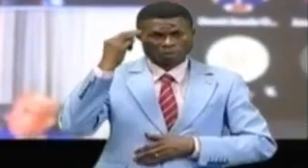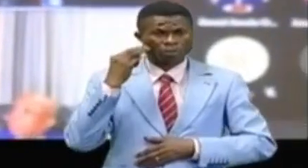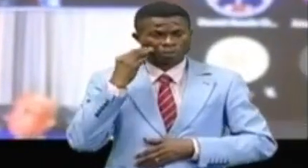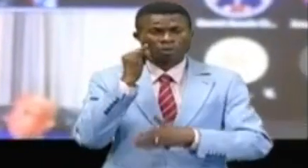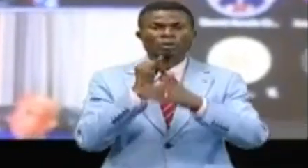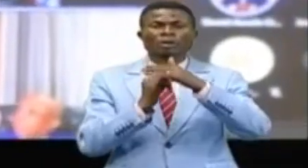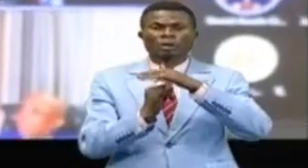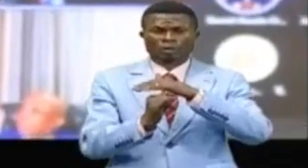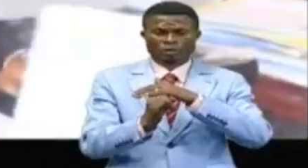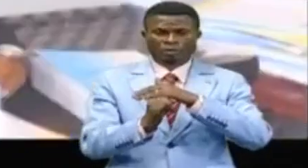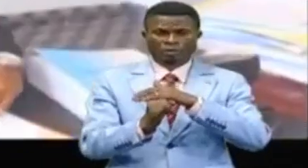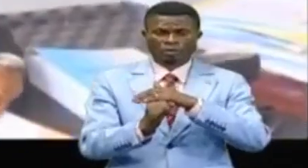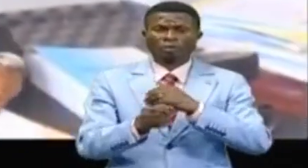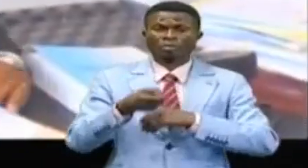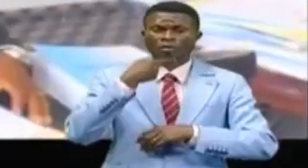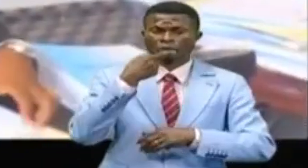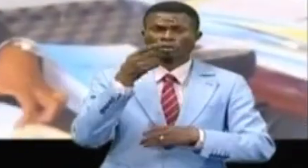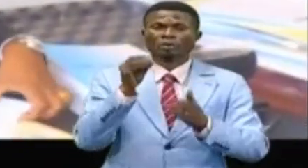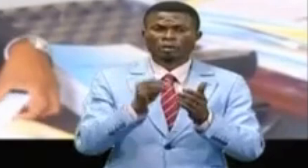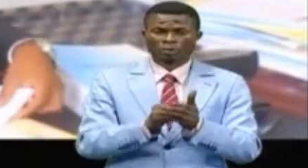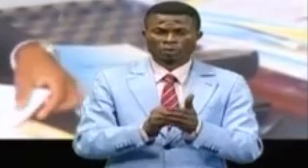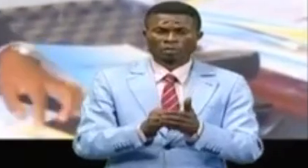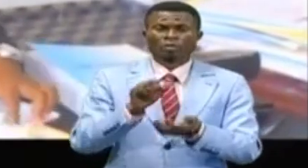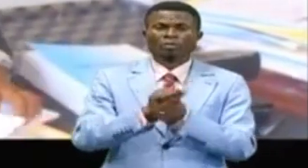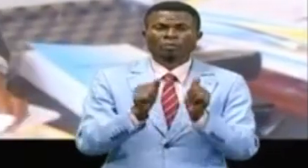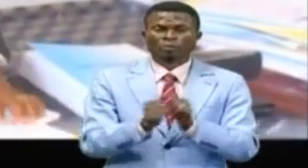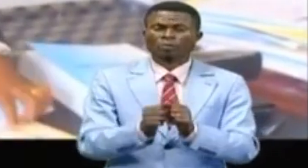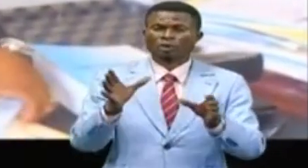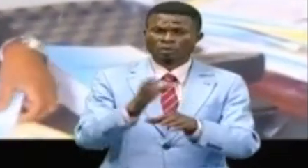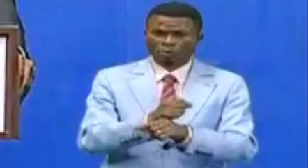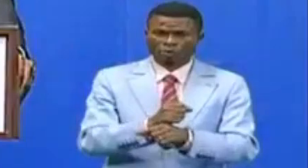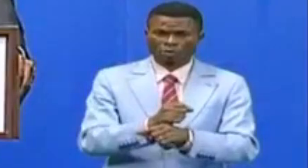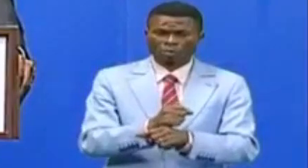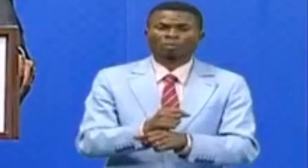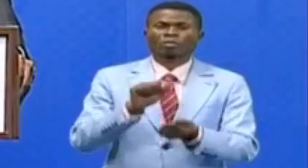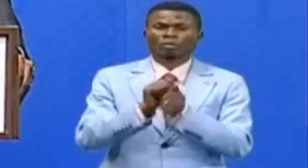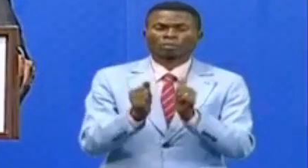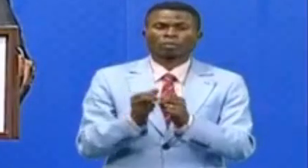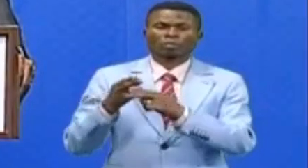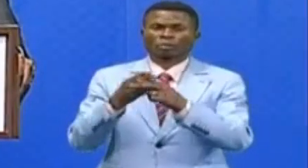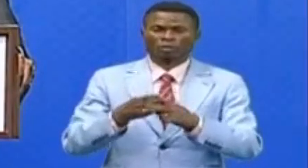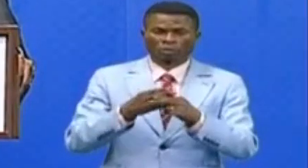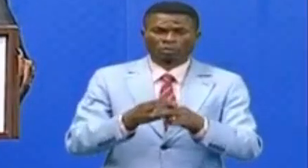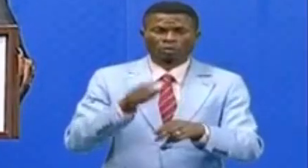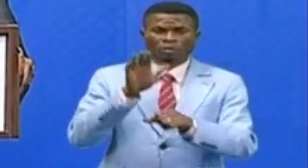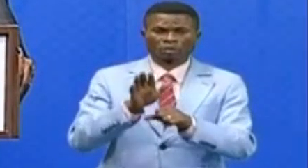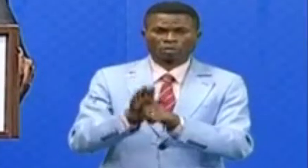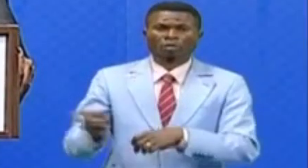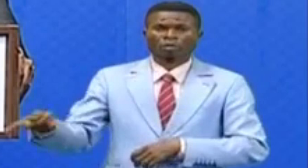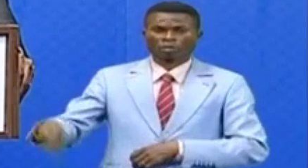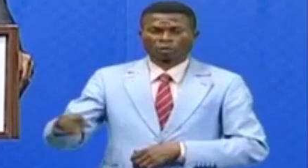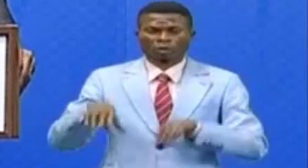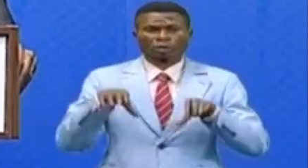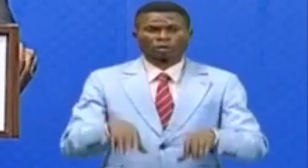de l'Intérieur, a par la suite brossé de manière synthétique la situation sécuritaire dans plusieurs provinces du